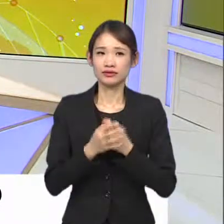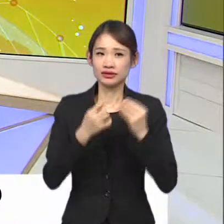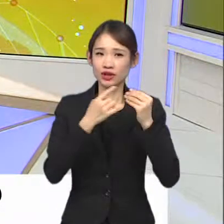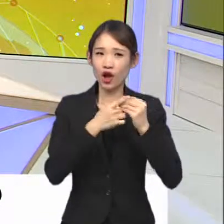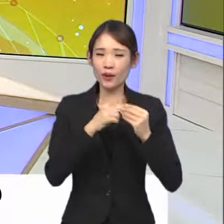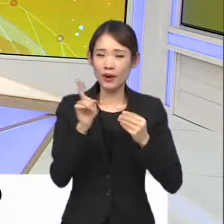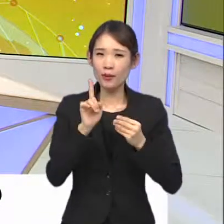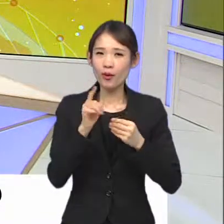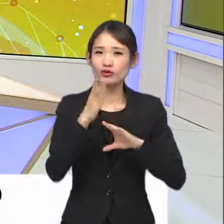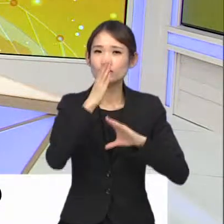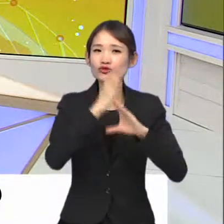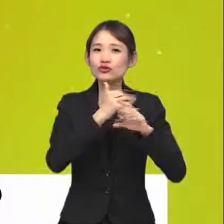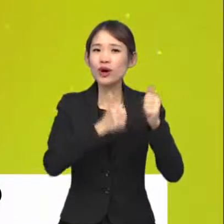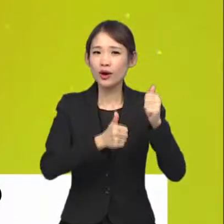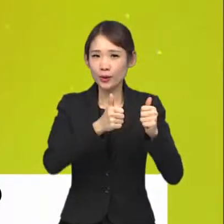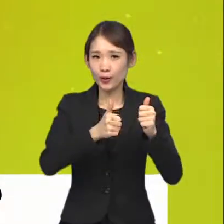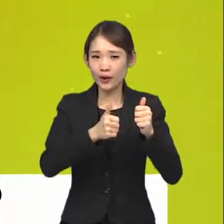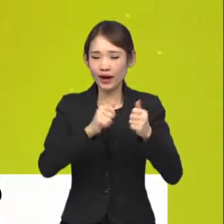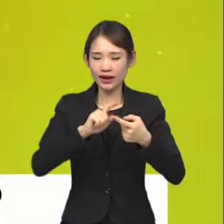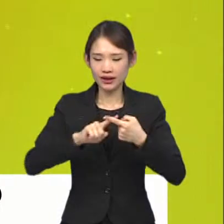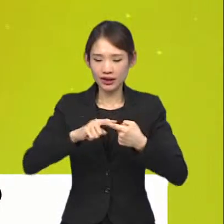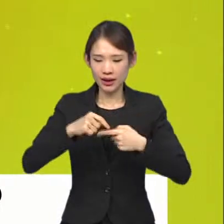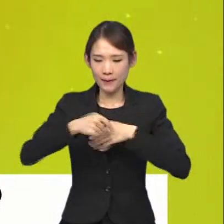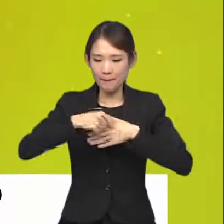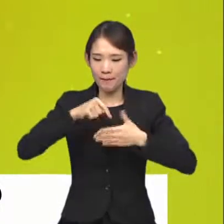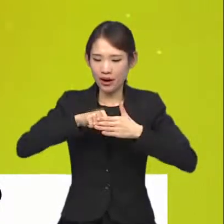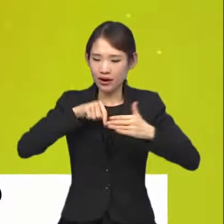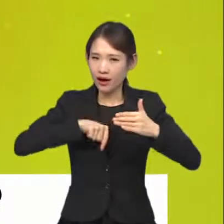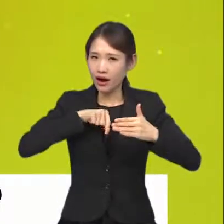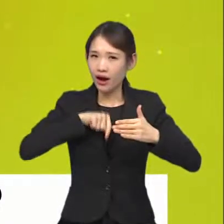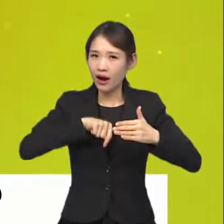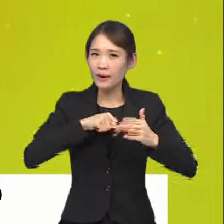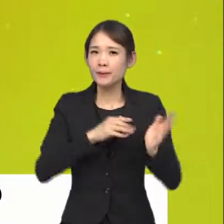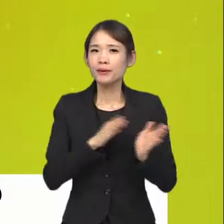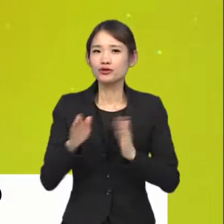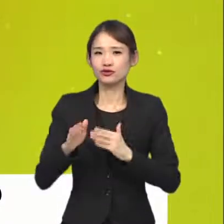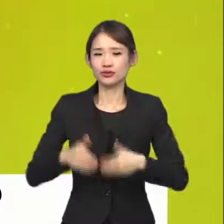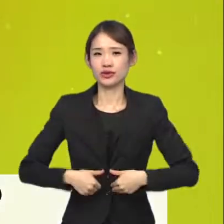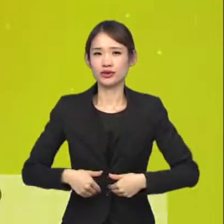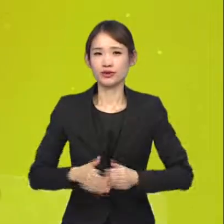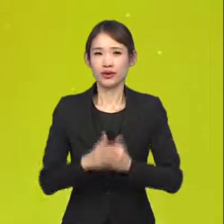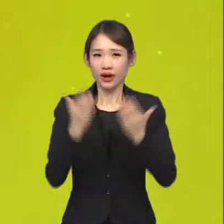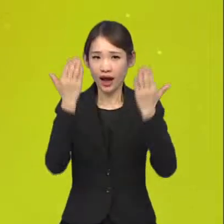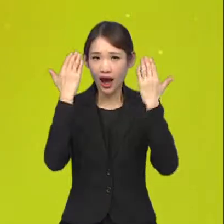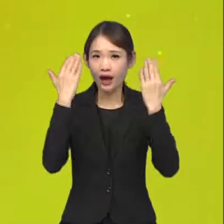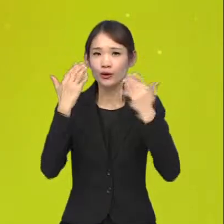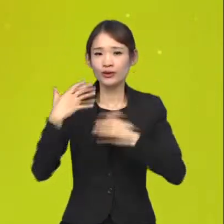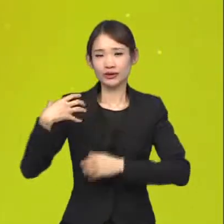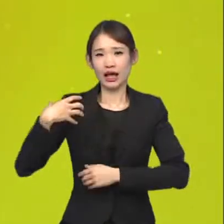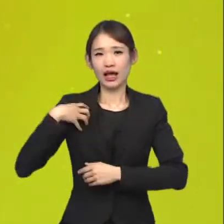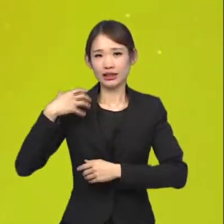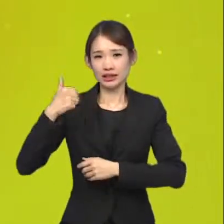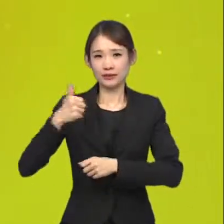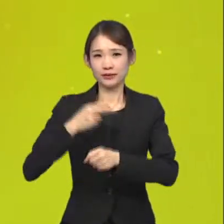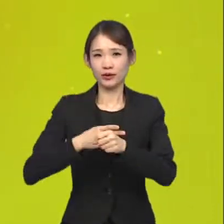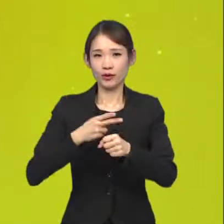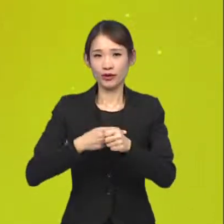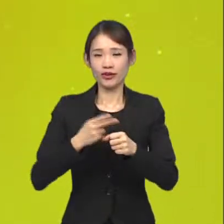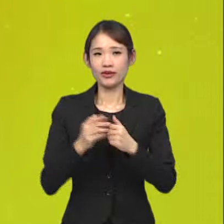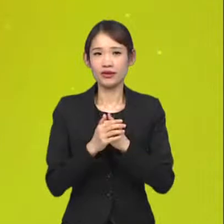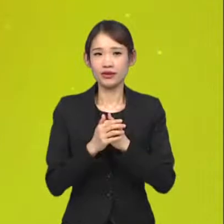1학기 중간고사 어깨에 대한 제 마음의 준비가 필요해요 4 그 학교에서 이제 담당 선생님이 곳